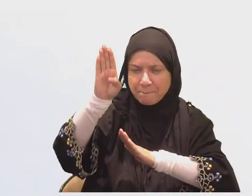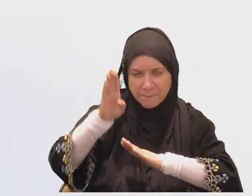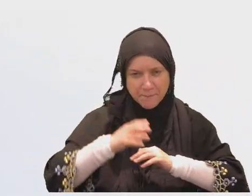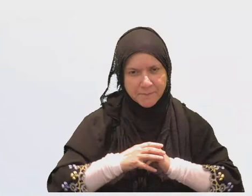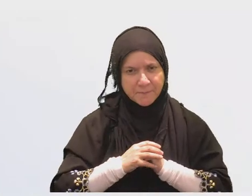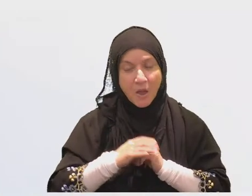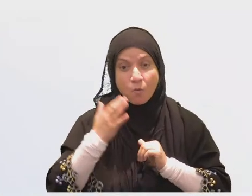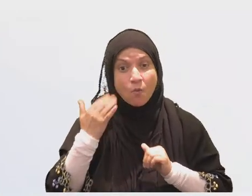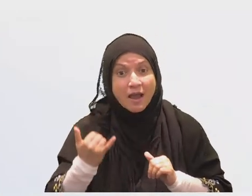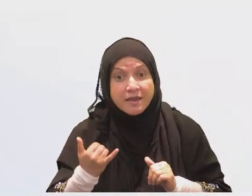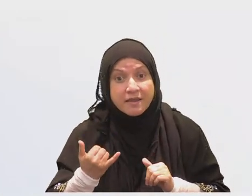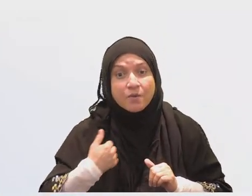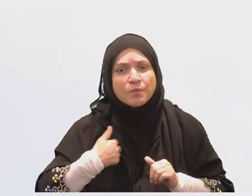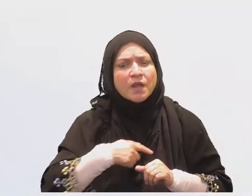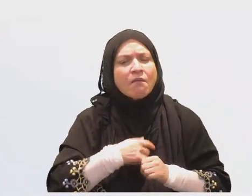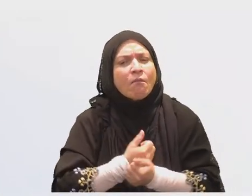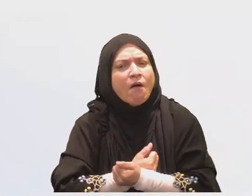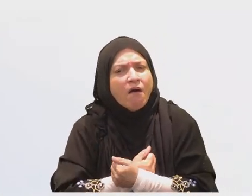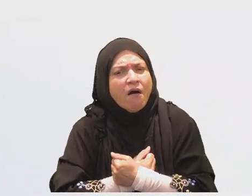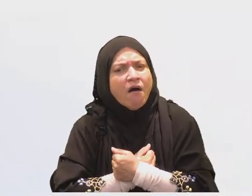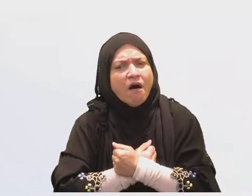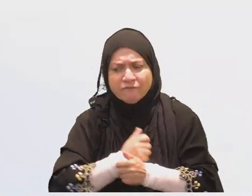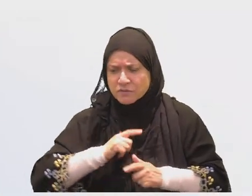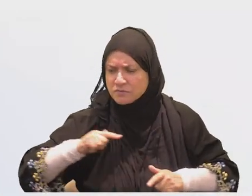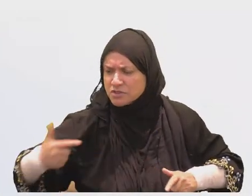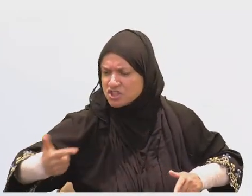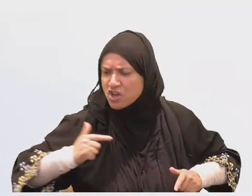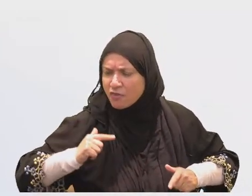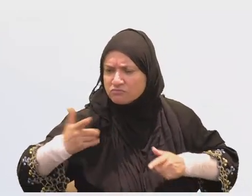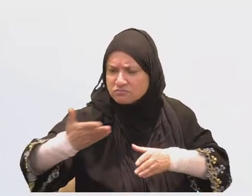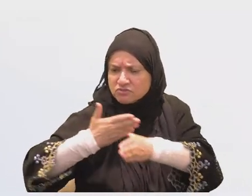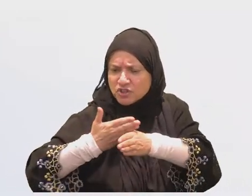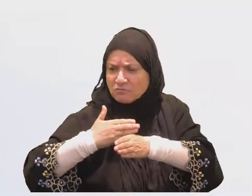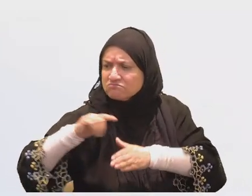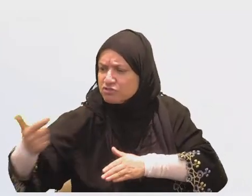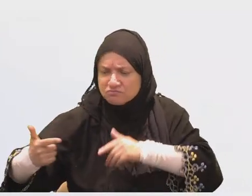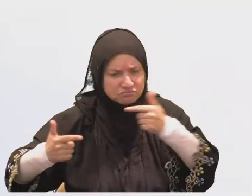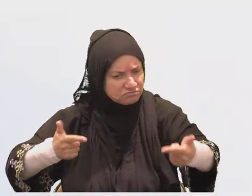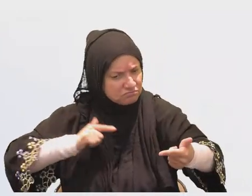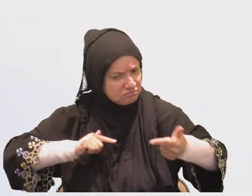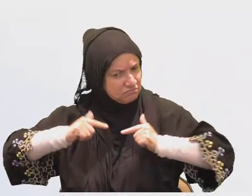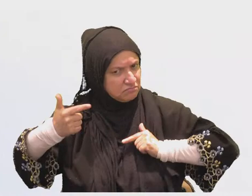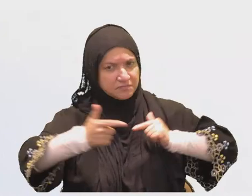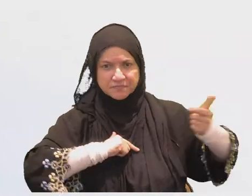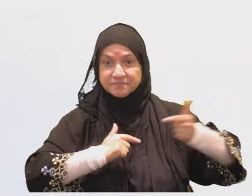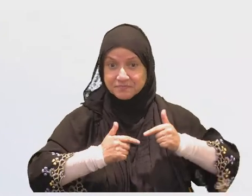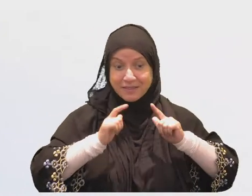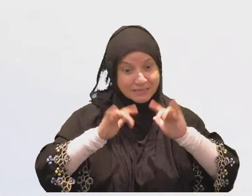وتراحمهم. And their mutual mercy. Let's be merciful to each other, to spouses, children,